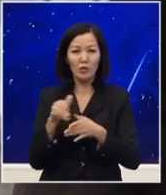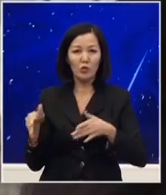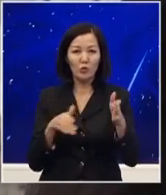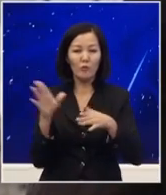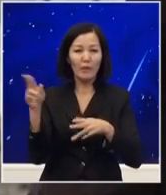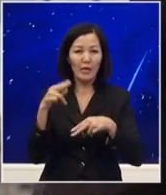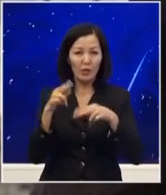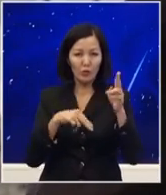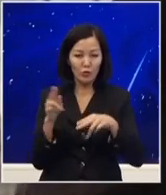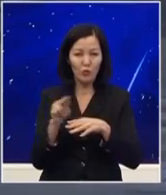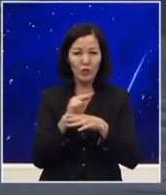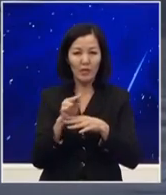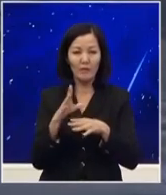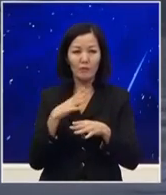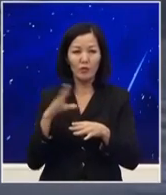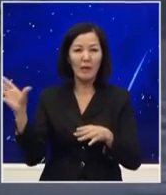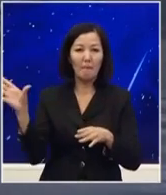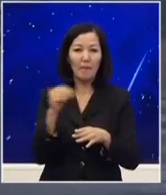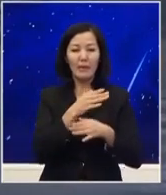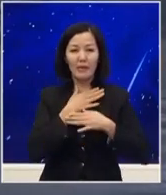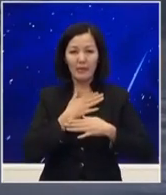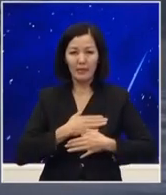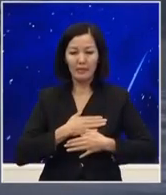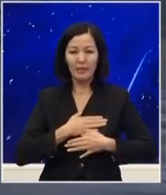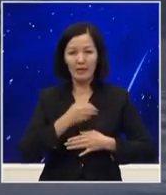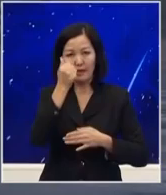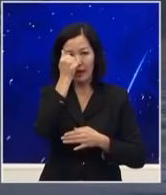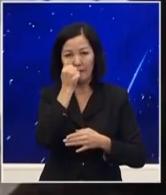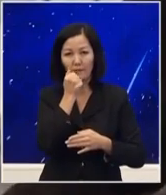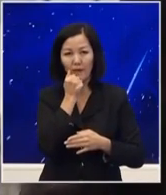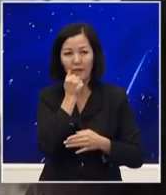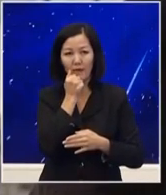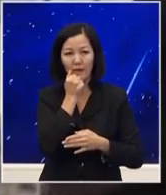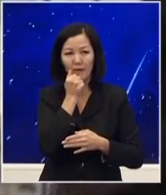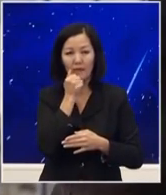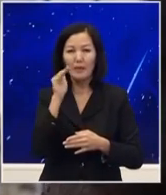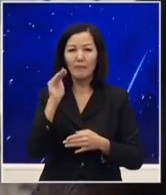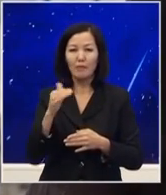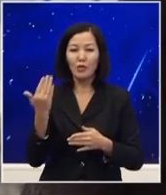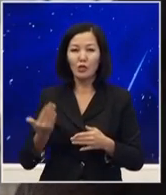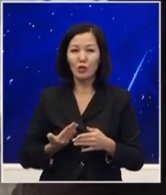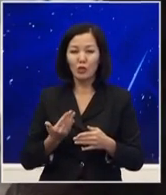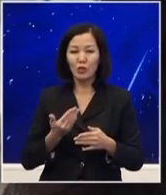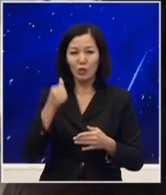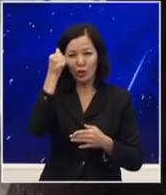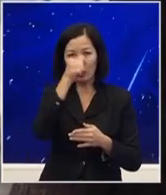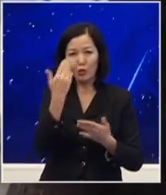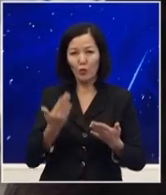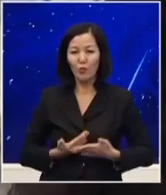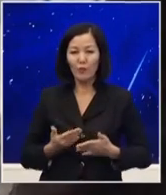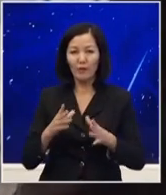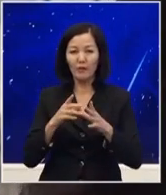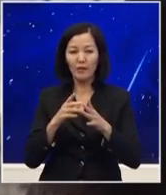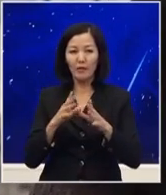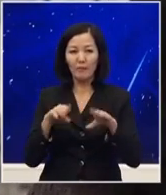да, кәрі де, жас та. Өте ризашылығымызды айтамыз. Құдай мың жылдық өмір берсін, мынандай көпір салып,